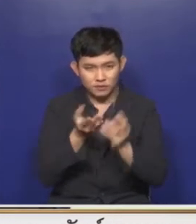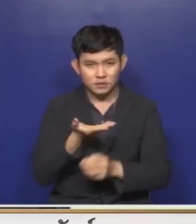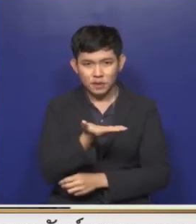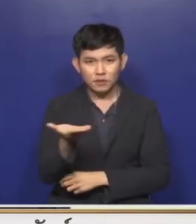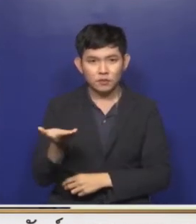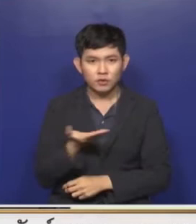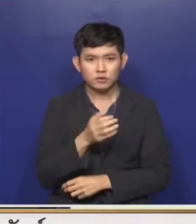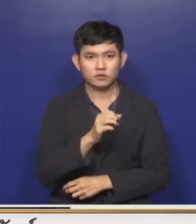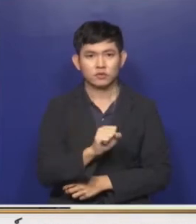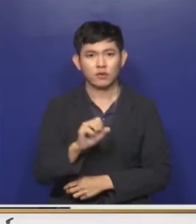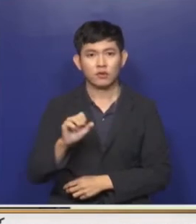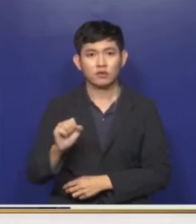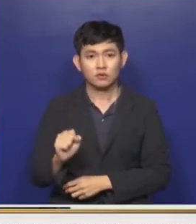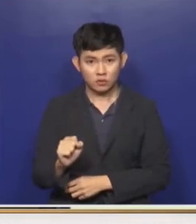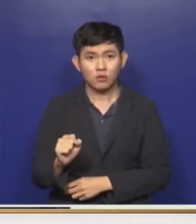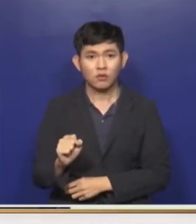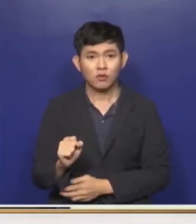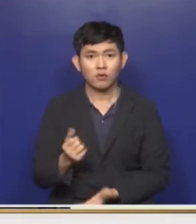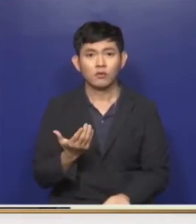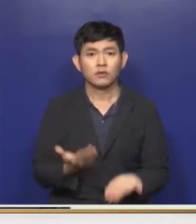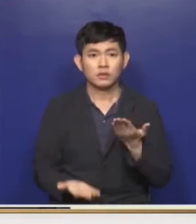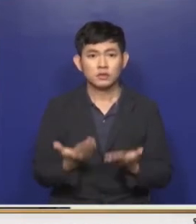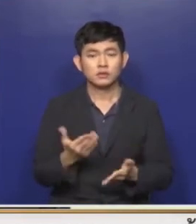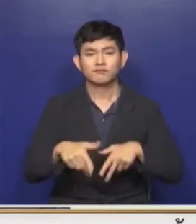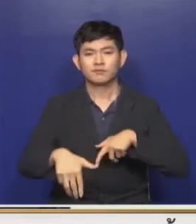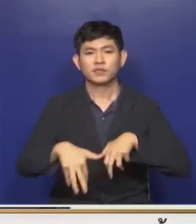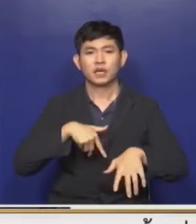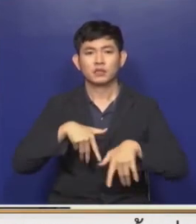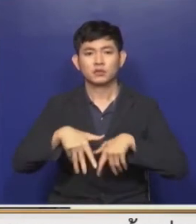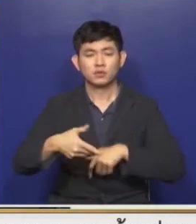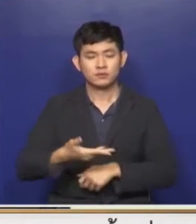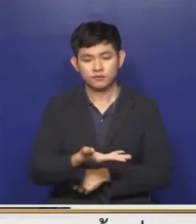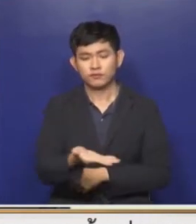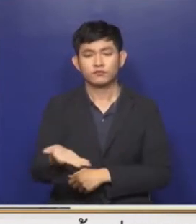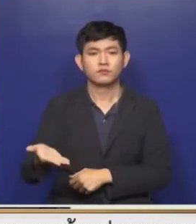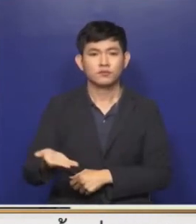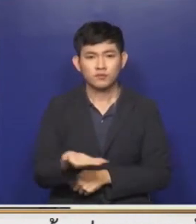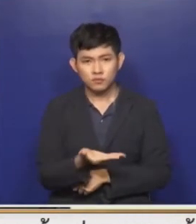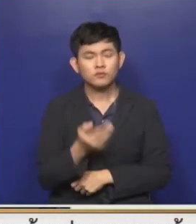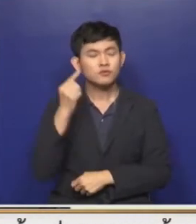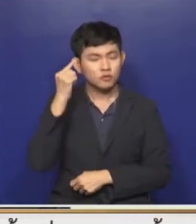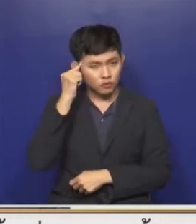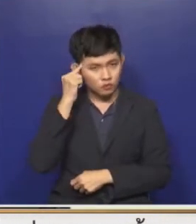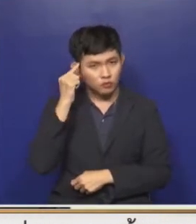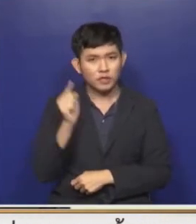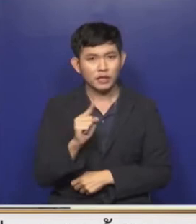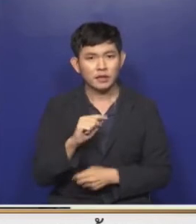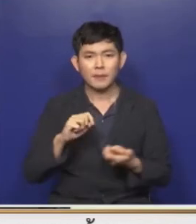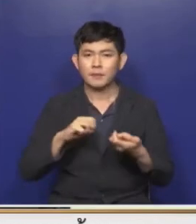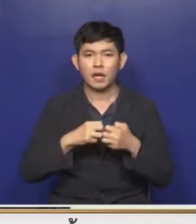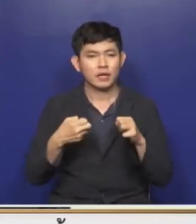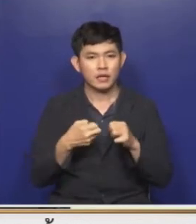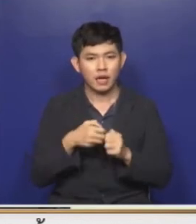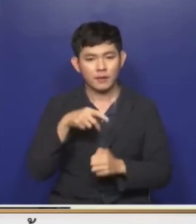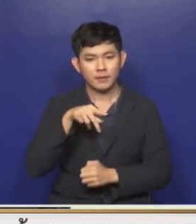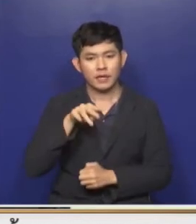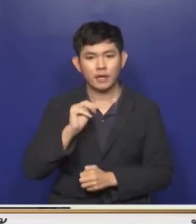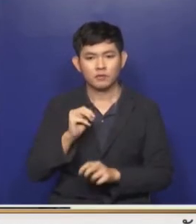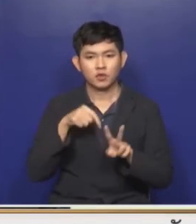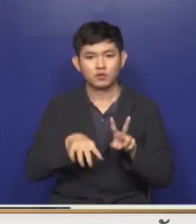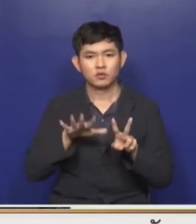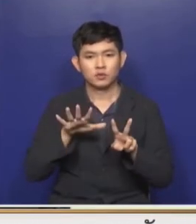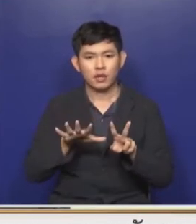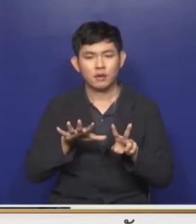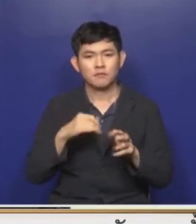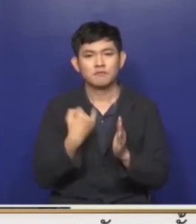ซึงเป็นสมาชิสภาผู้แถนลาสดอนหรือแ้แต่พี่น้องประชาชนด้วยทั่วไปก็คงทhaoบกดีว่าปญหา PM 2.5 นั้นเกิ